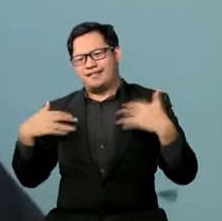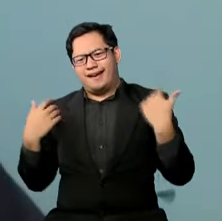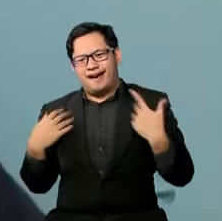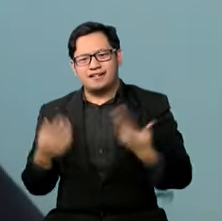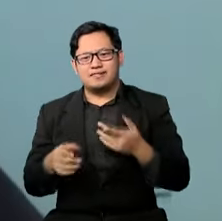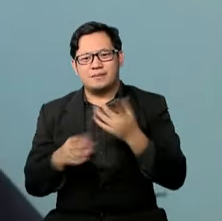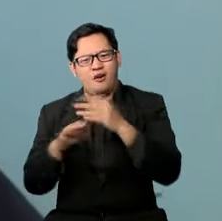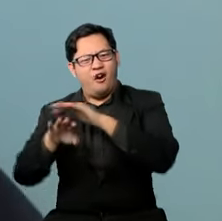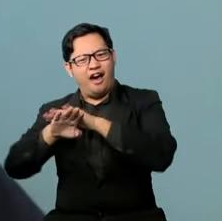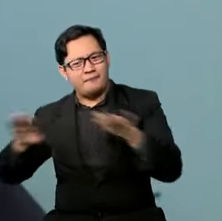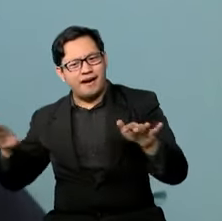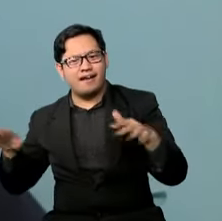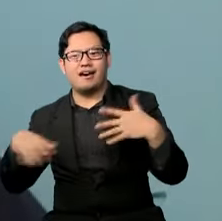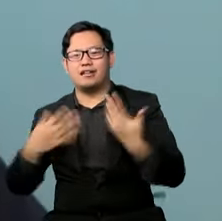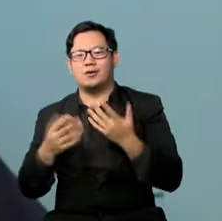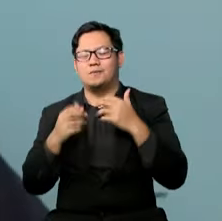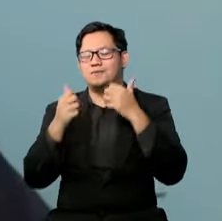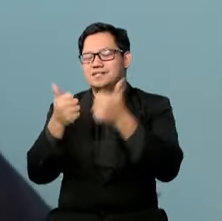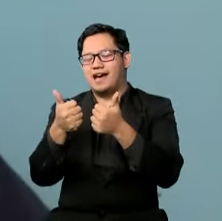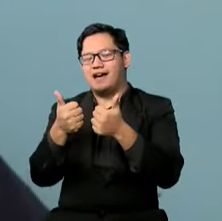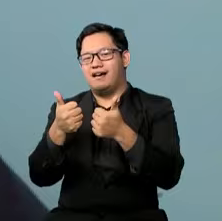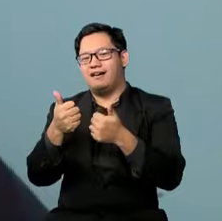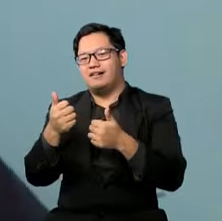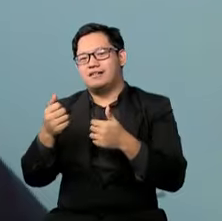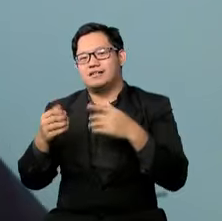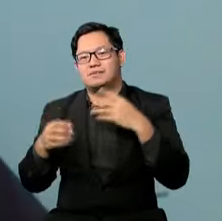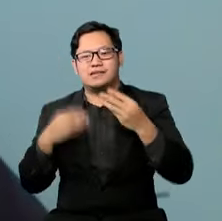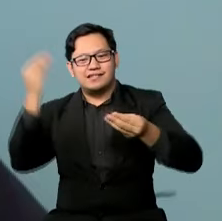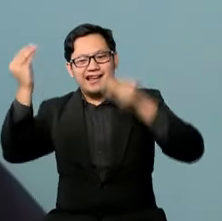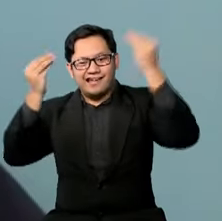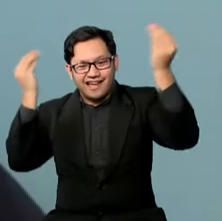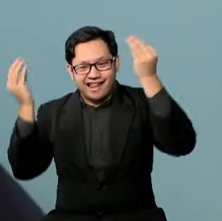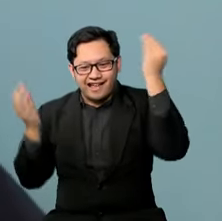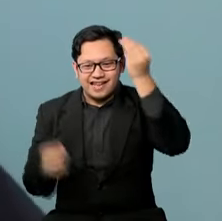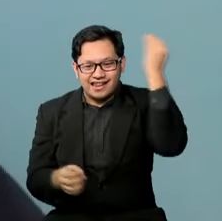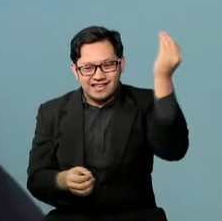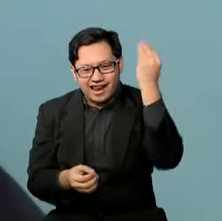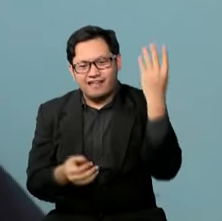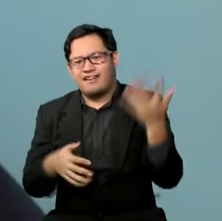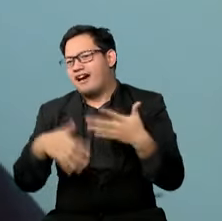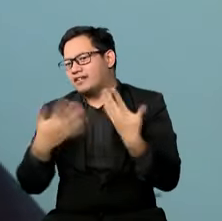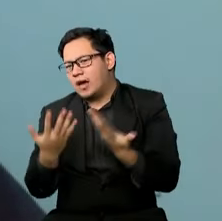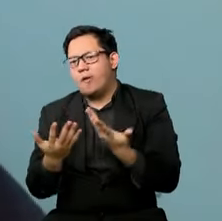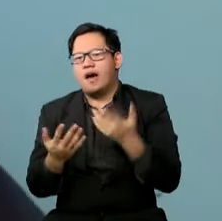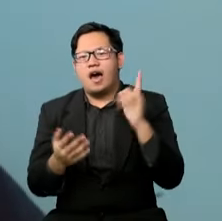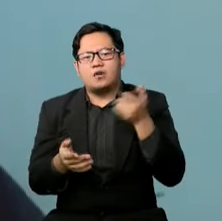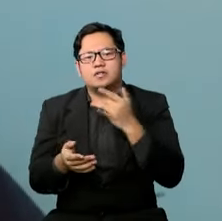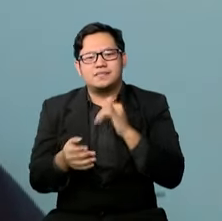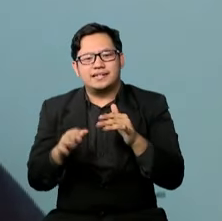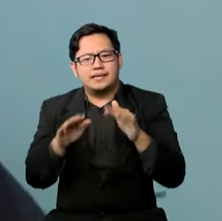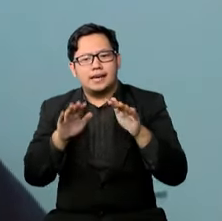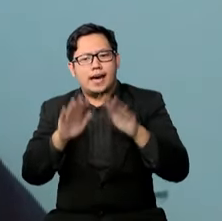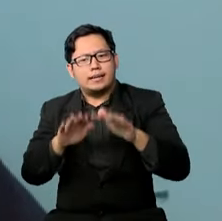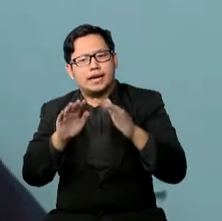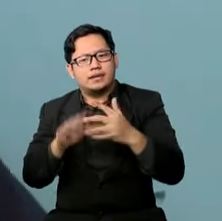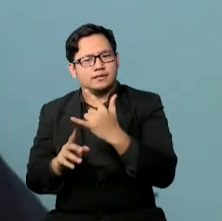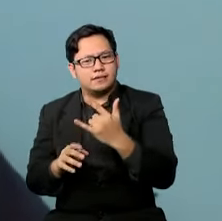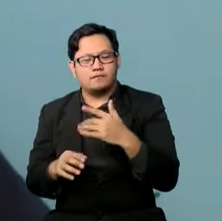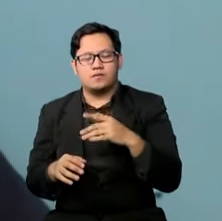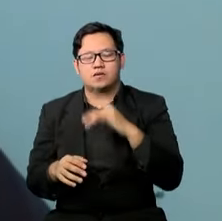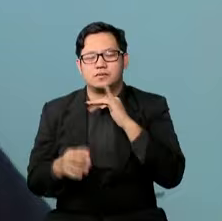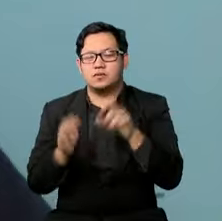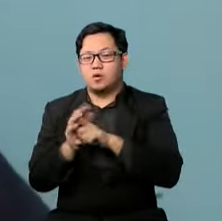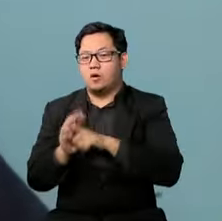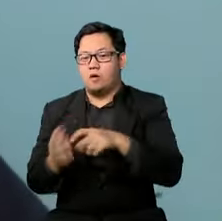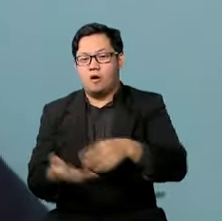ini halnya Aman sudah mulai bisa jalan-jalan atau justru Yang leverantie oh Yang Sule Ini hijau berarti aku